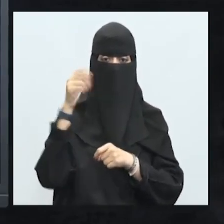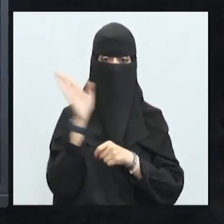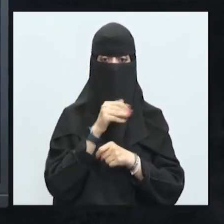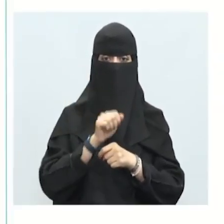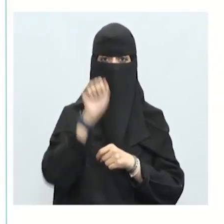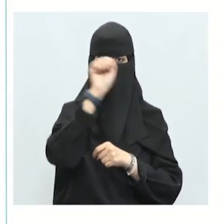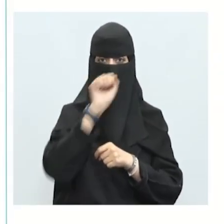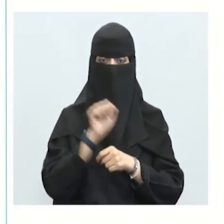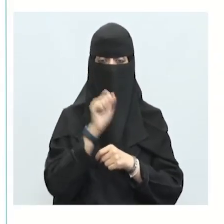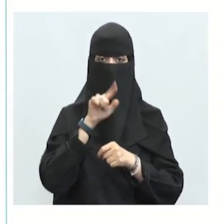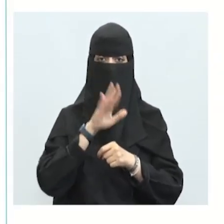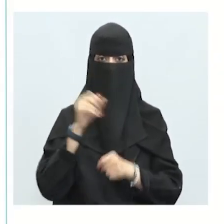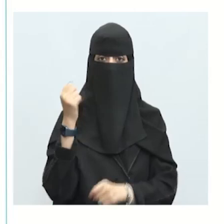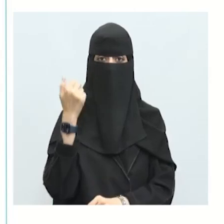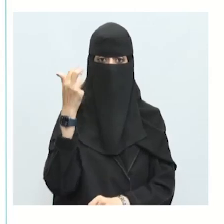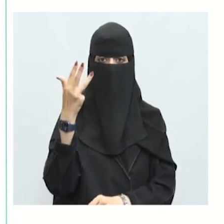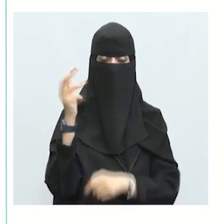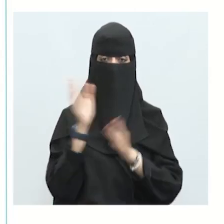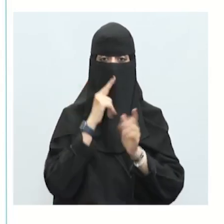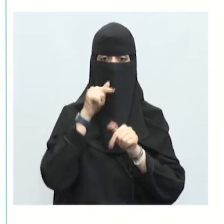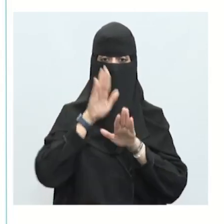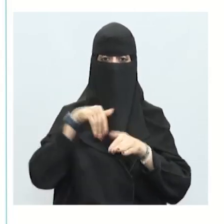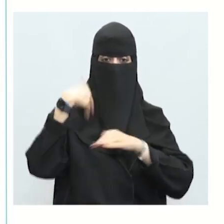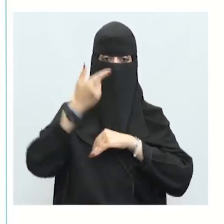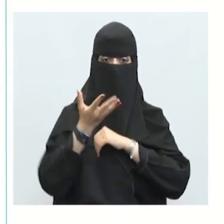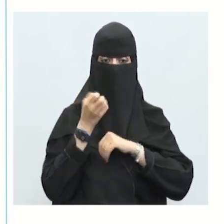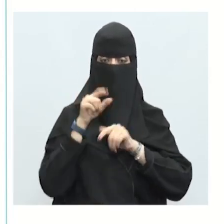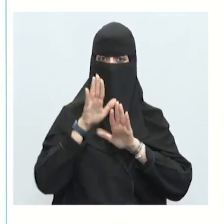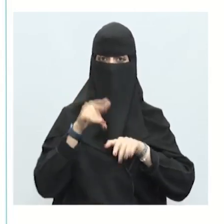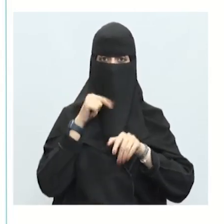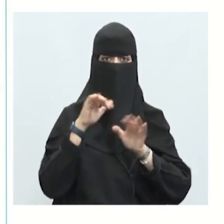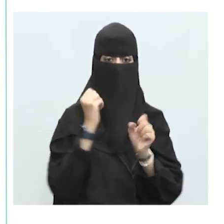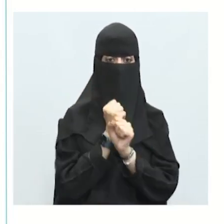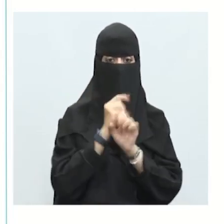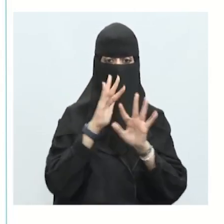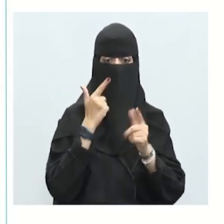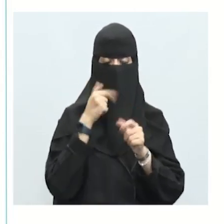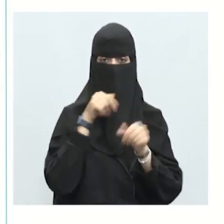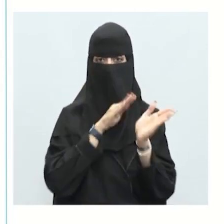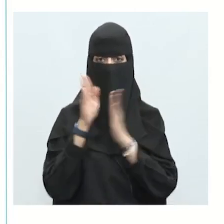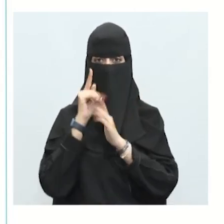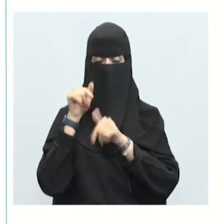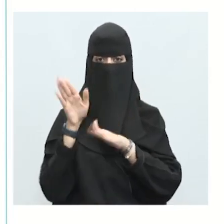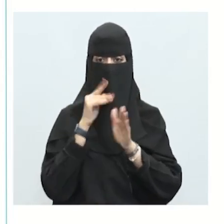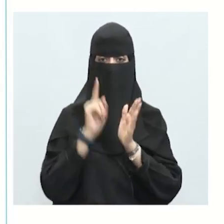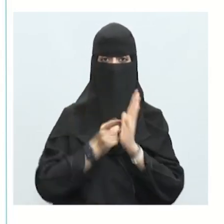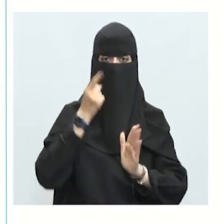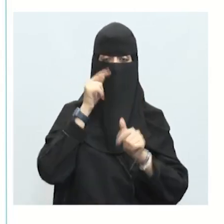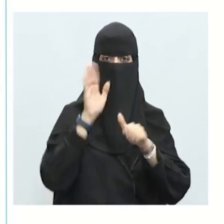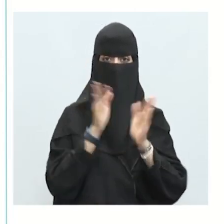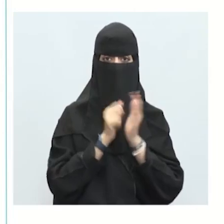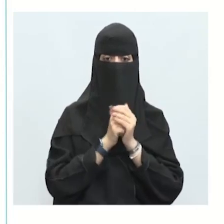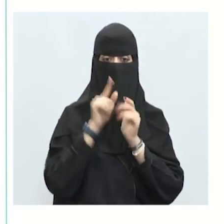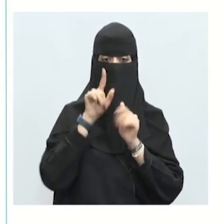9 ثم سالنا عن الناتج وما هي وظيفه هذا البرنامج البرنامج نقوم